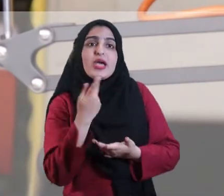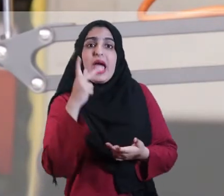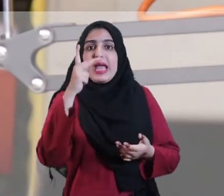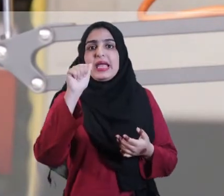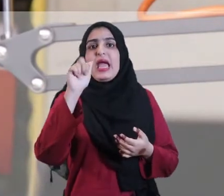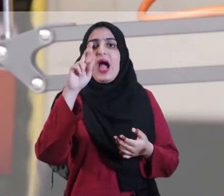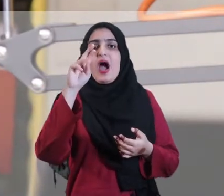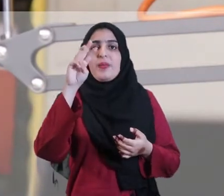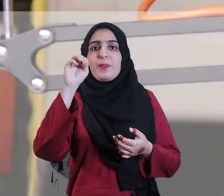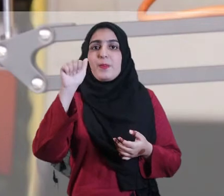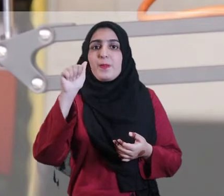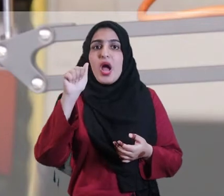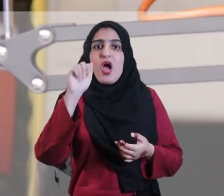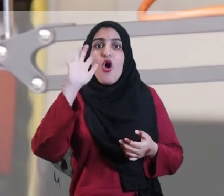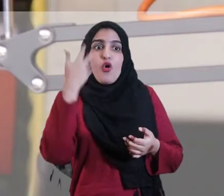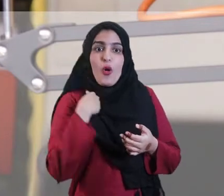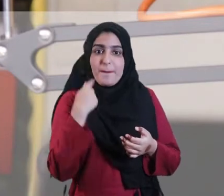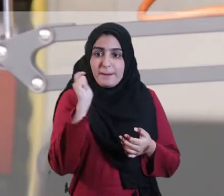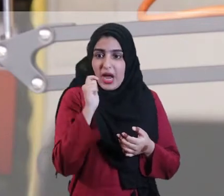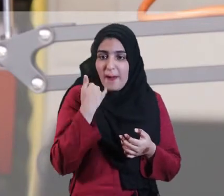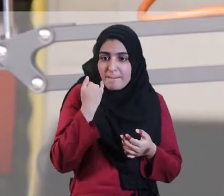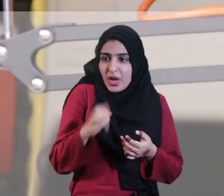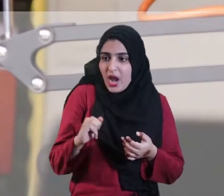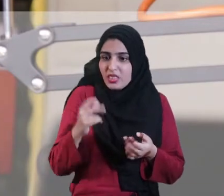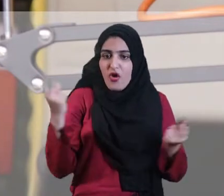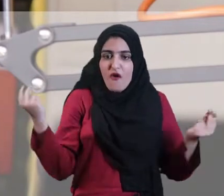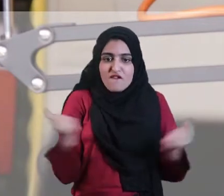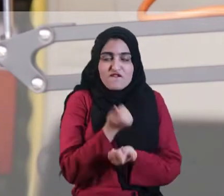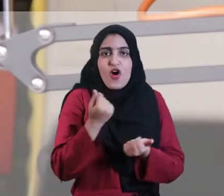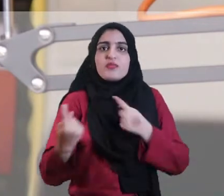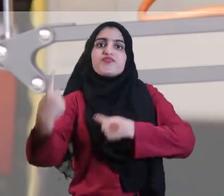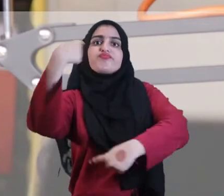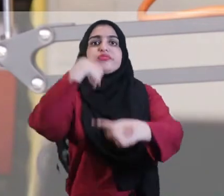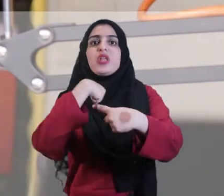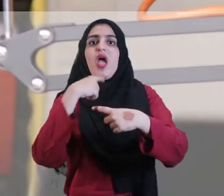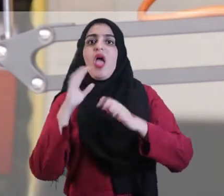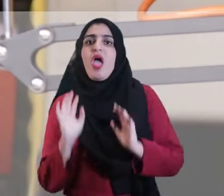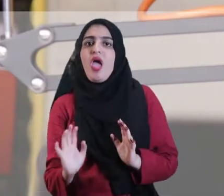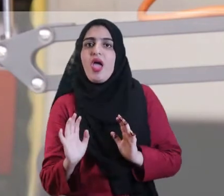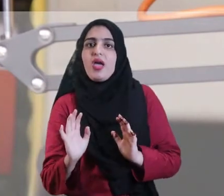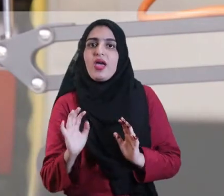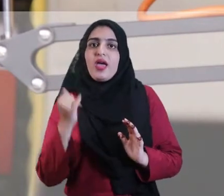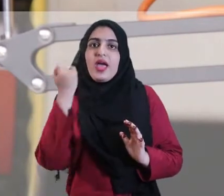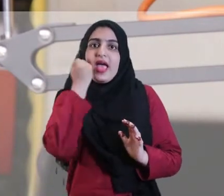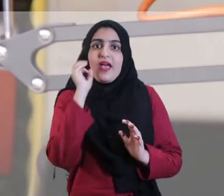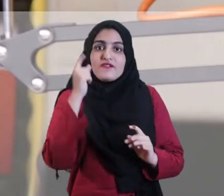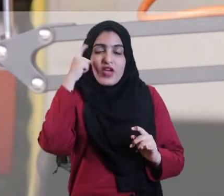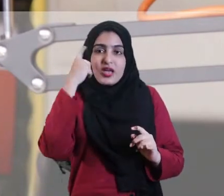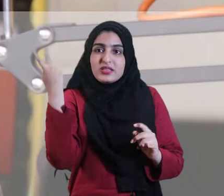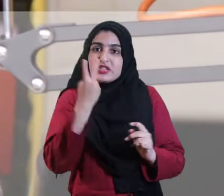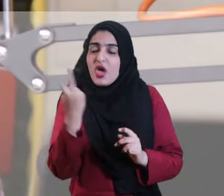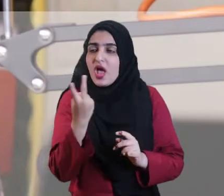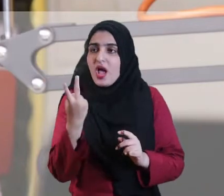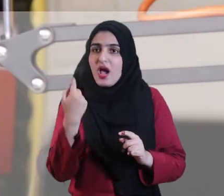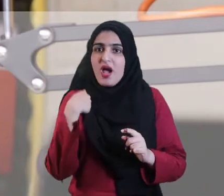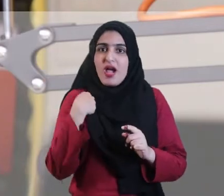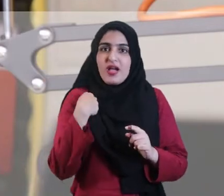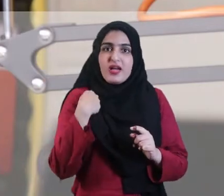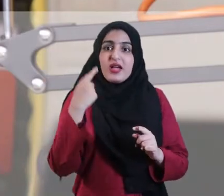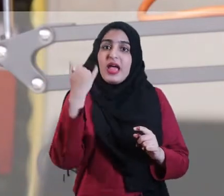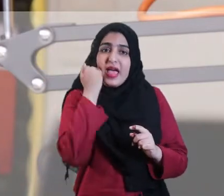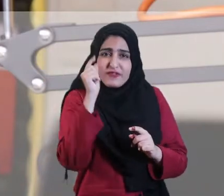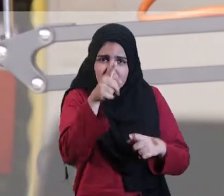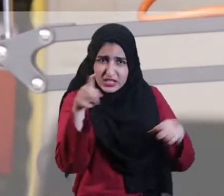कार मारुति स्विफ्ट कार व स्टोरीज ठाट वे कैन हियर फ्रॉम यू टू यह आपके साथ हो या ना हो तेरी कास्ट के साथ में तो ज्यादा मजा आएगा सुनने में